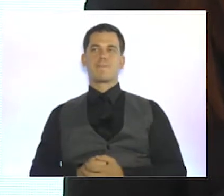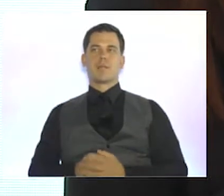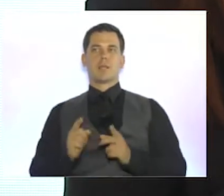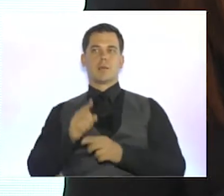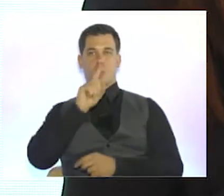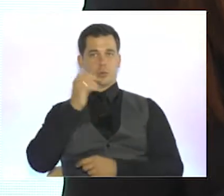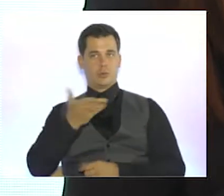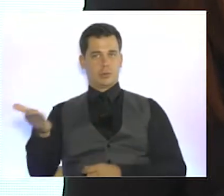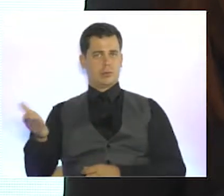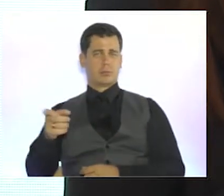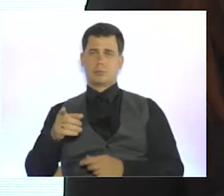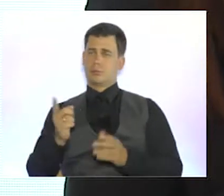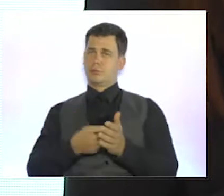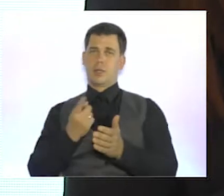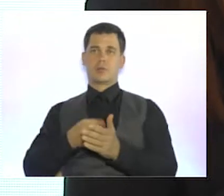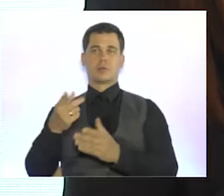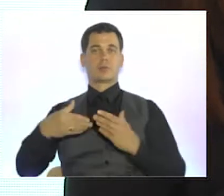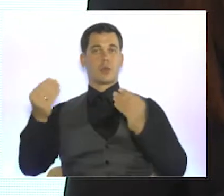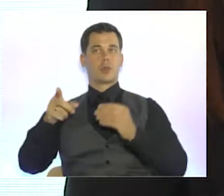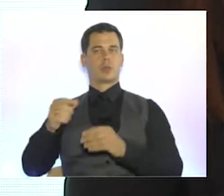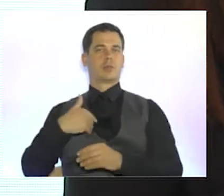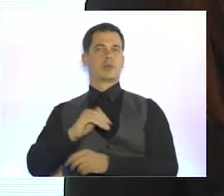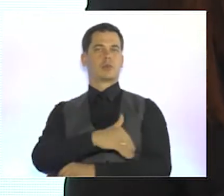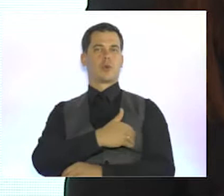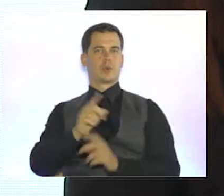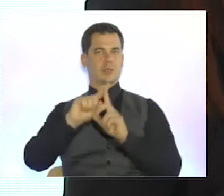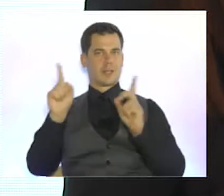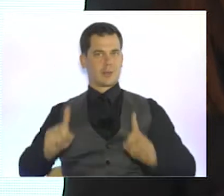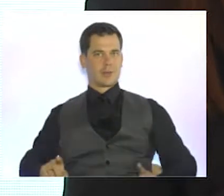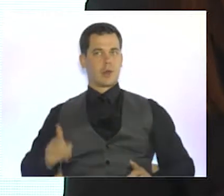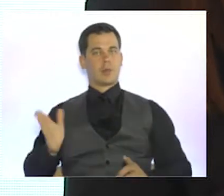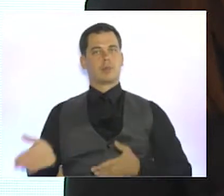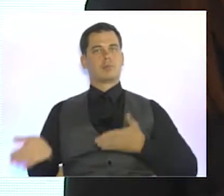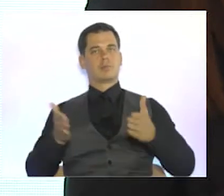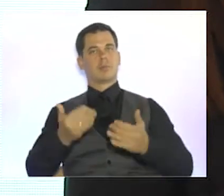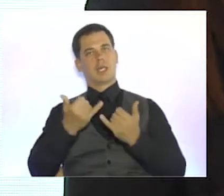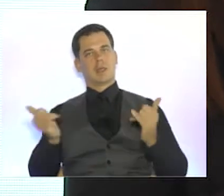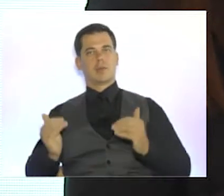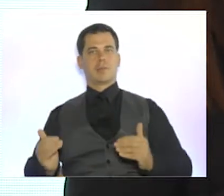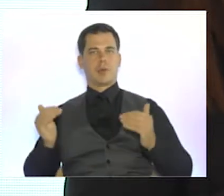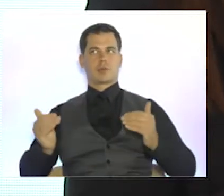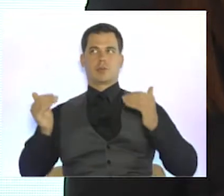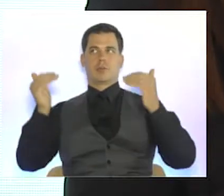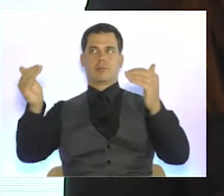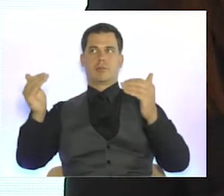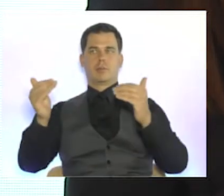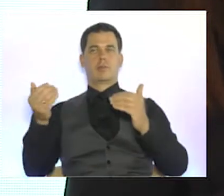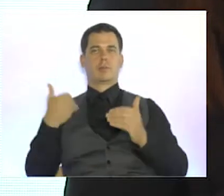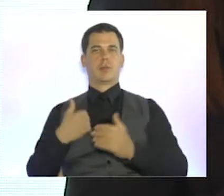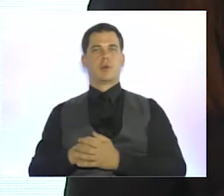ci zaczynali swoją edukację właśnie w szkolnictwie zawodowym, później przechodzili kolejne etapy swojej